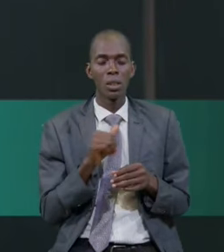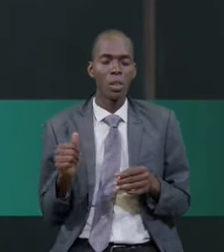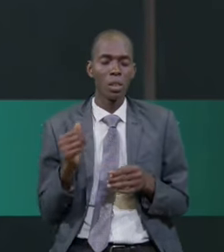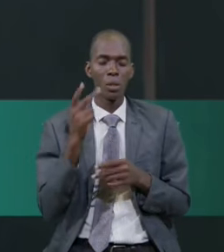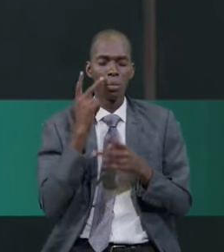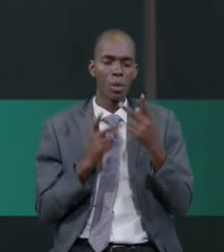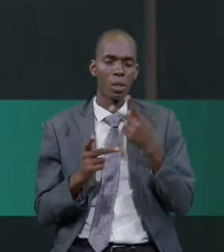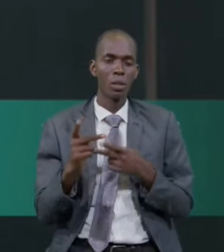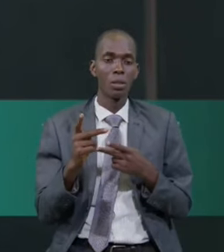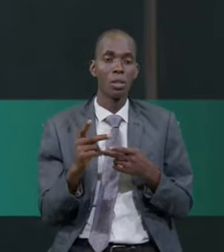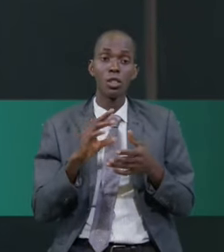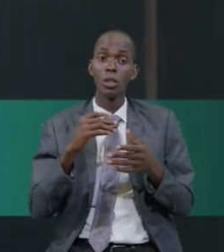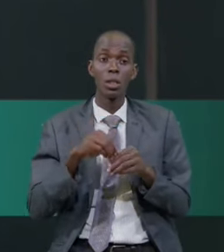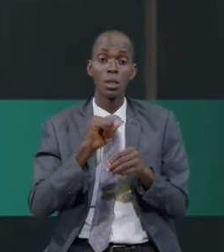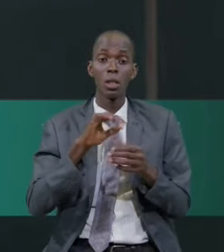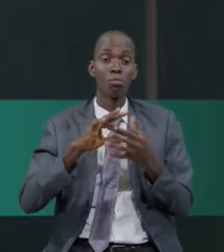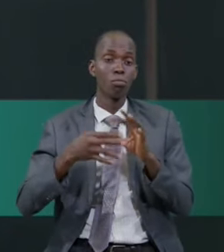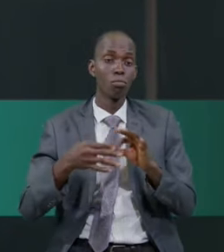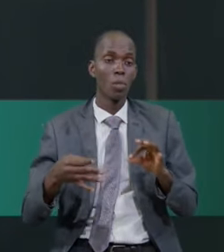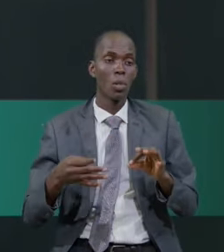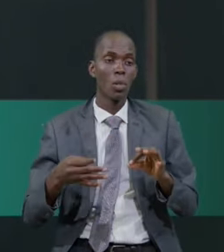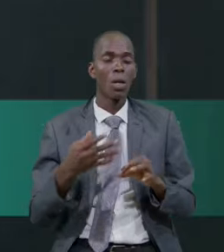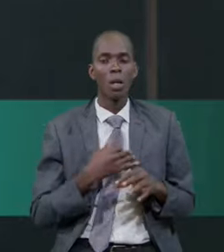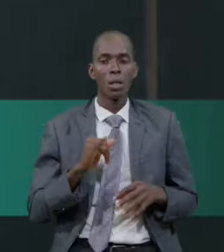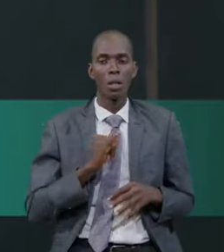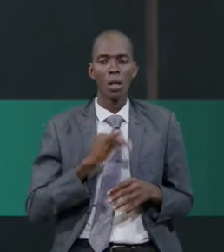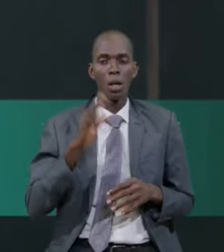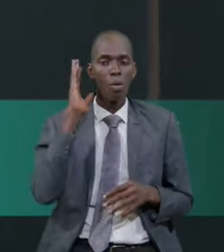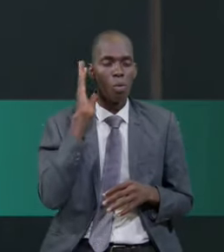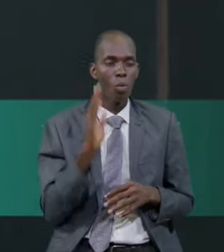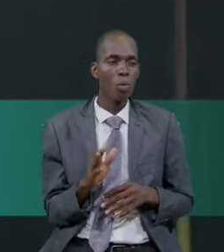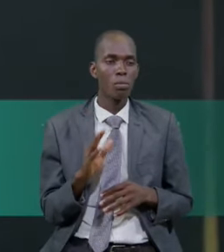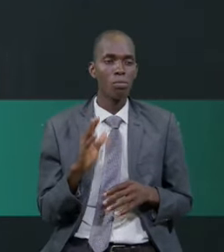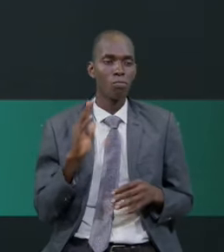Je publie la sagesse des temps anciens.